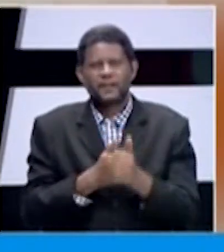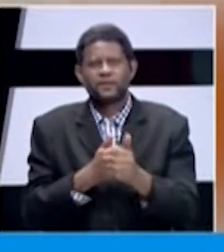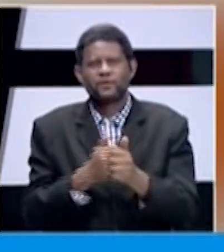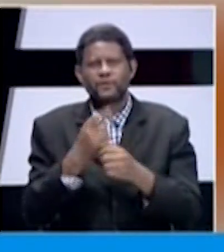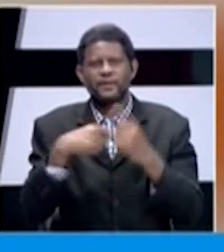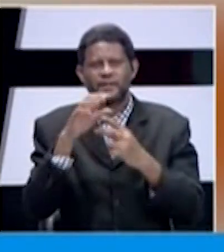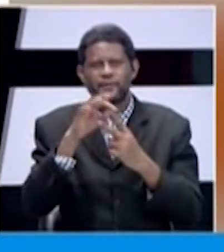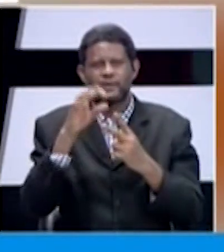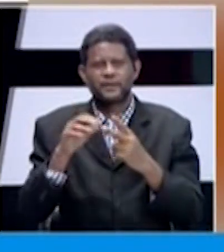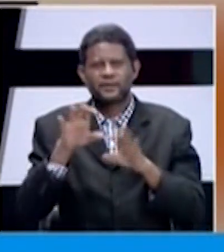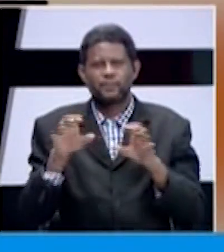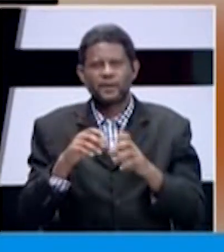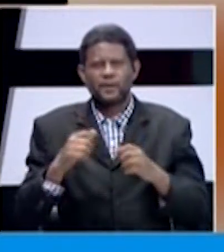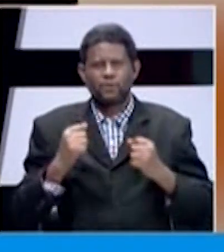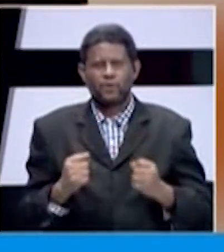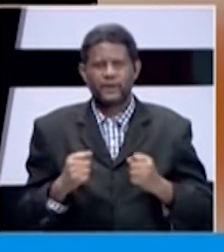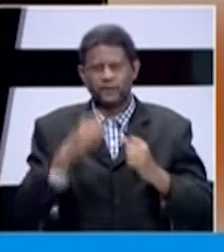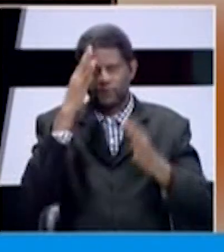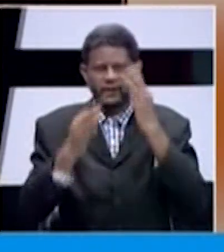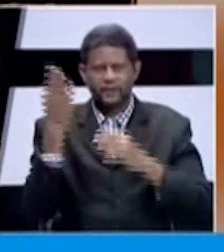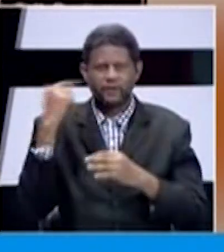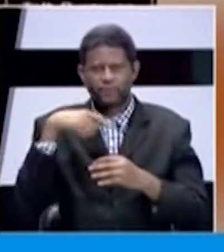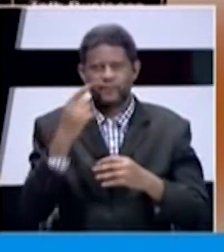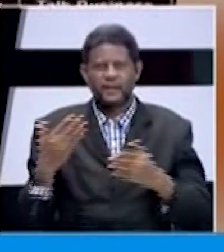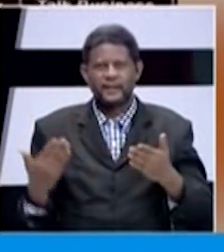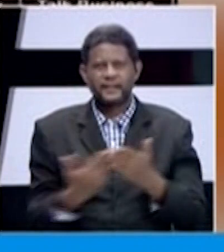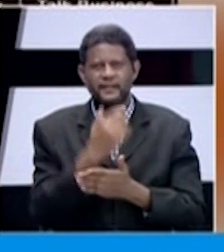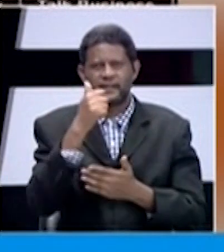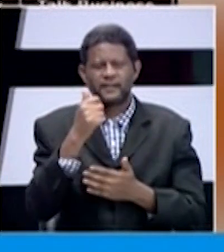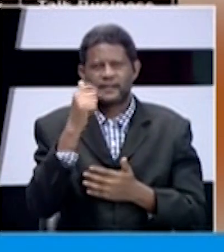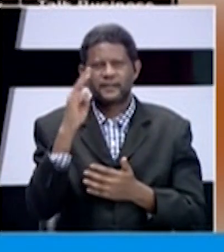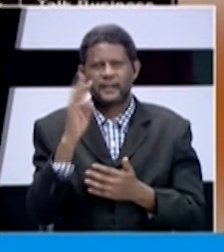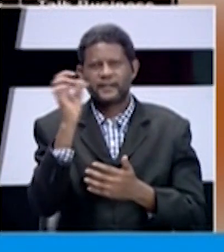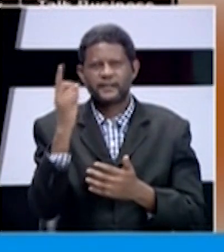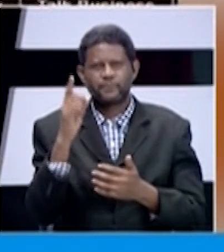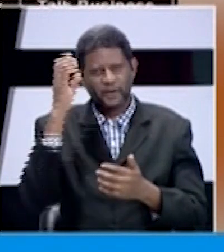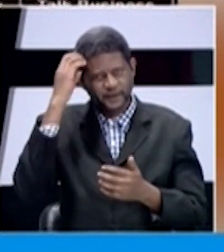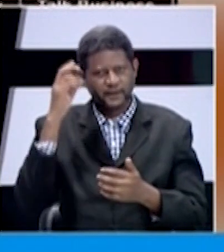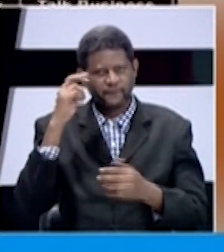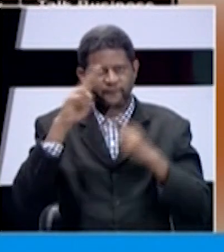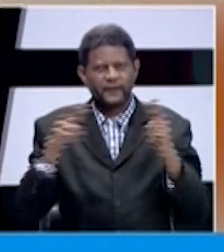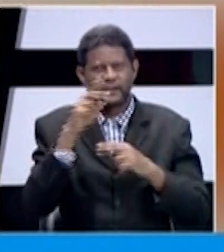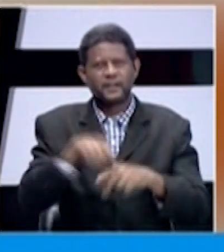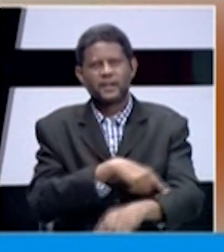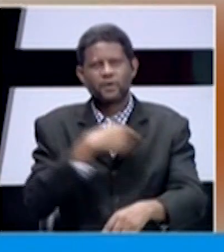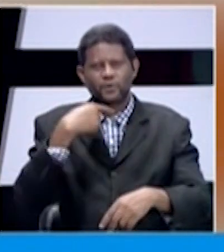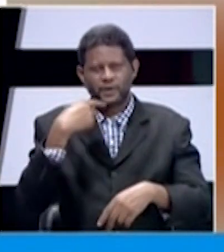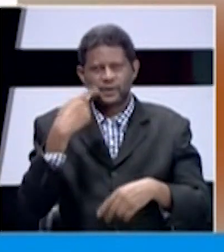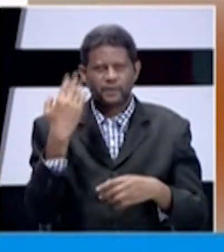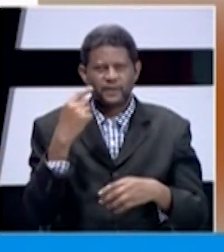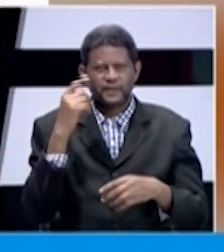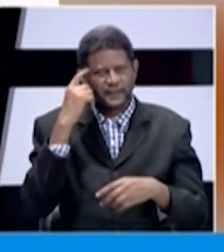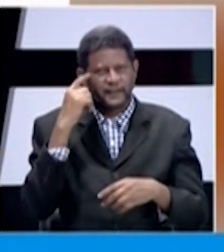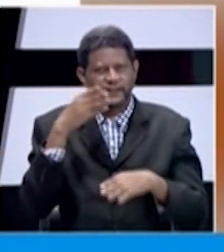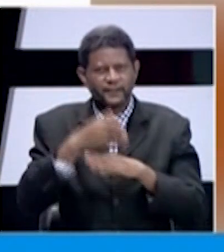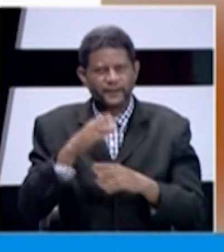امرصان ككايد قراص وسانه نيروم زبلن ادي ستاندرد من منجس فيدرال اناوي حوز نبره مرصان دحر تگراي زكايد